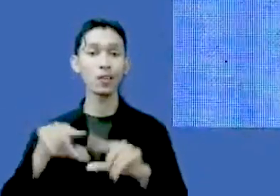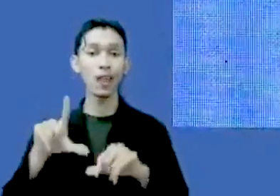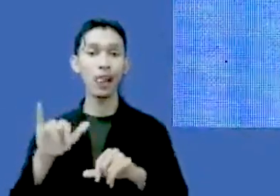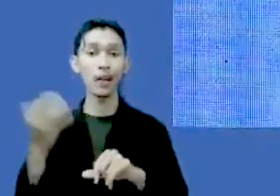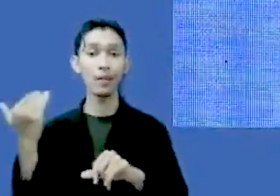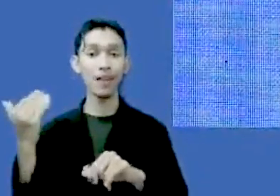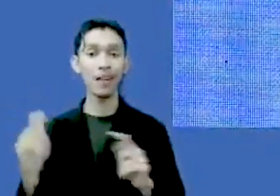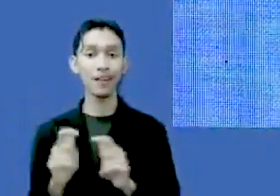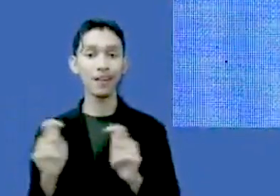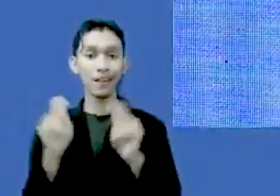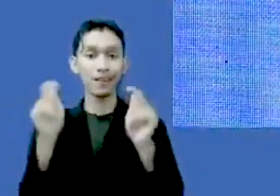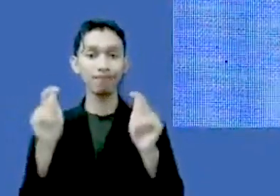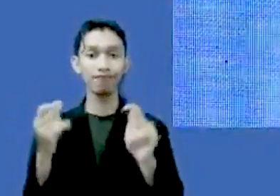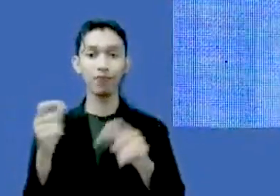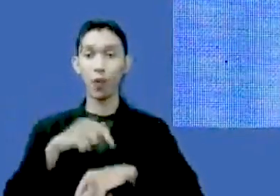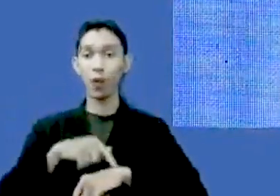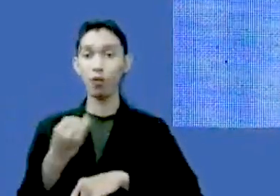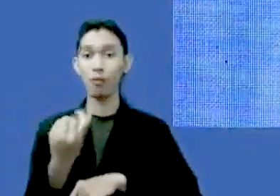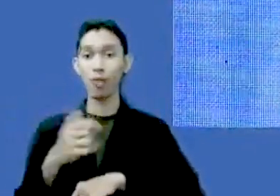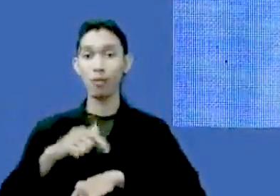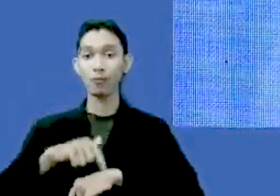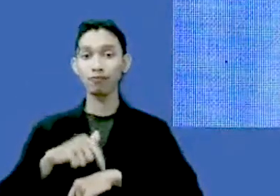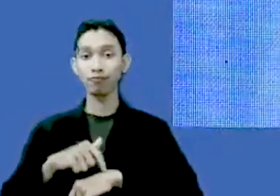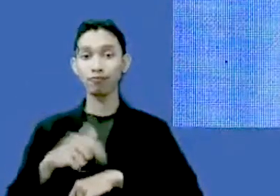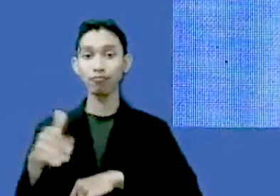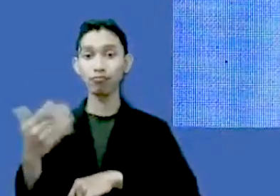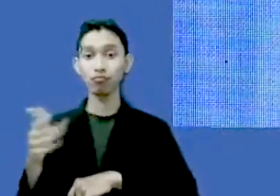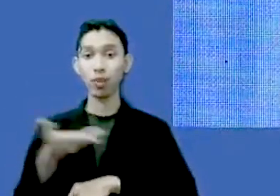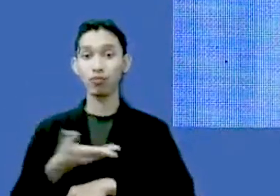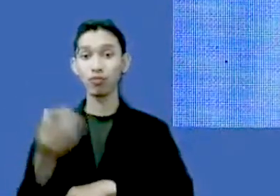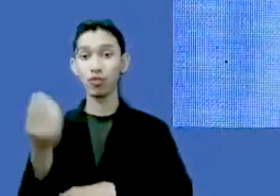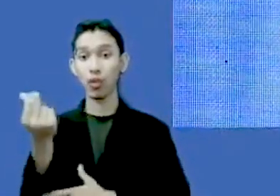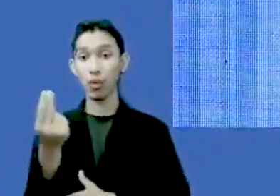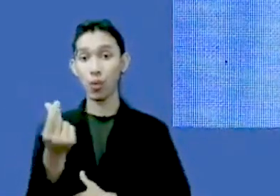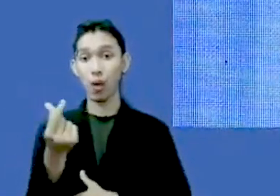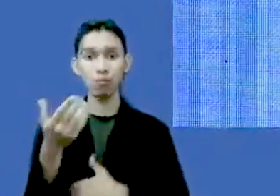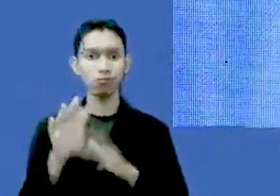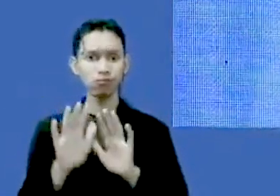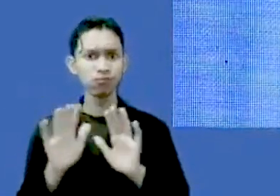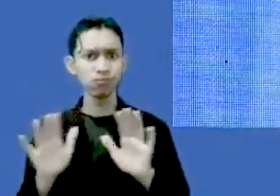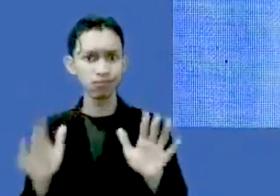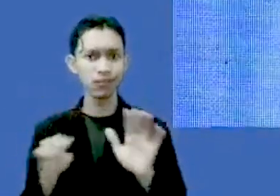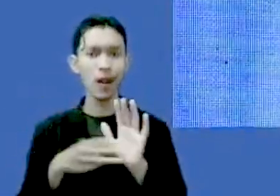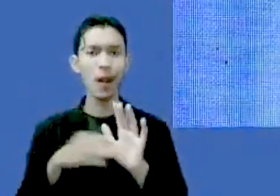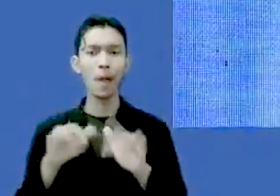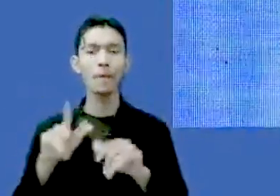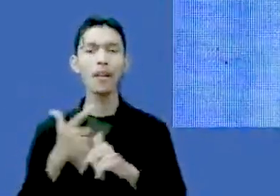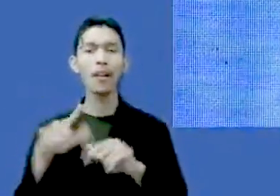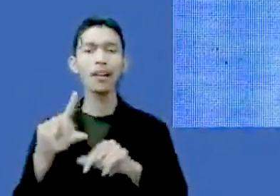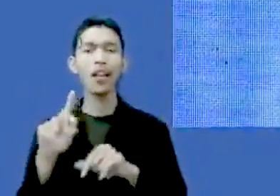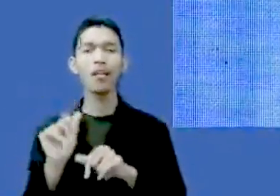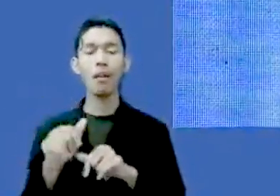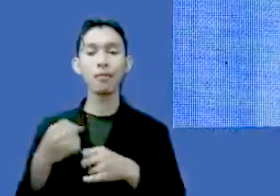dalam waktu beberapa saat sudah memiliki uang miliaran rupiah karena berhasil menjual aset